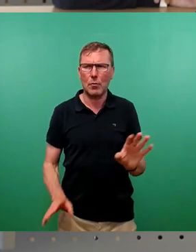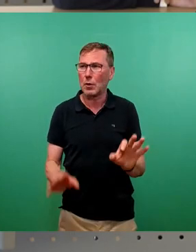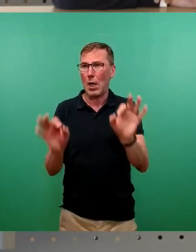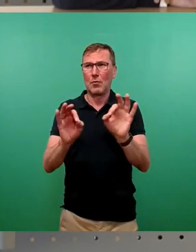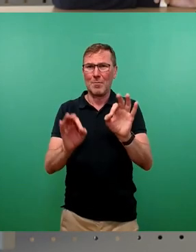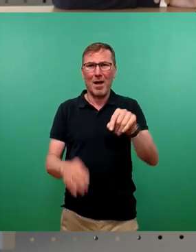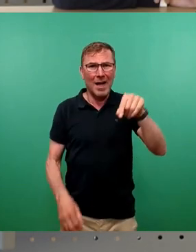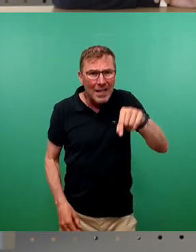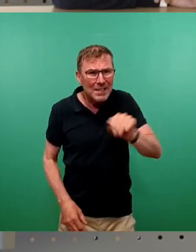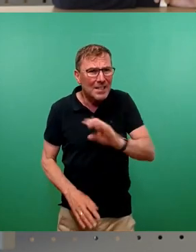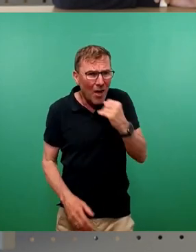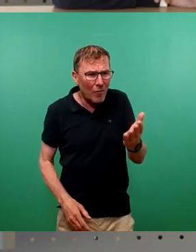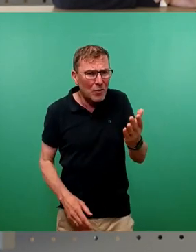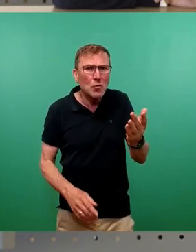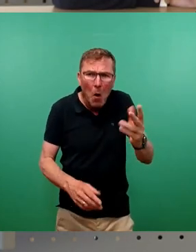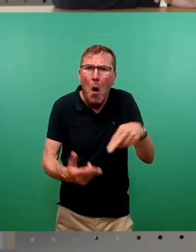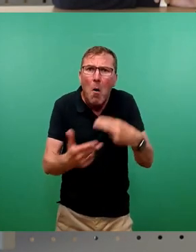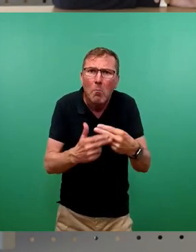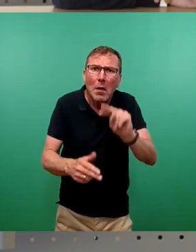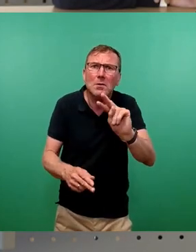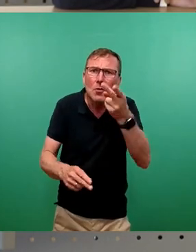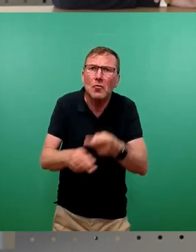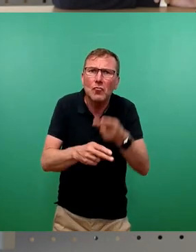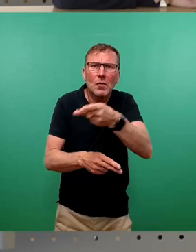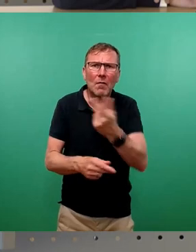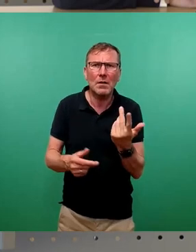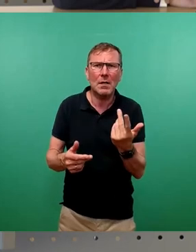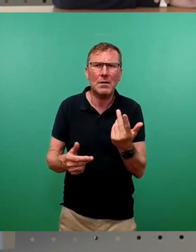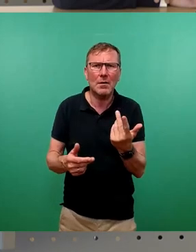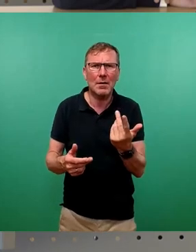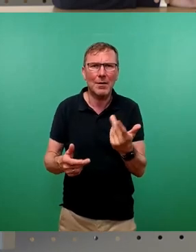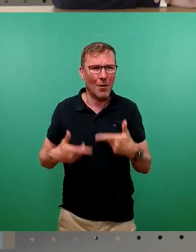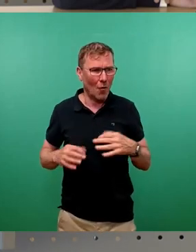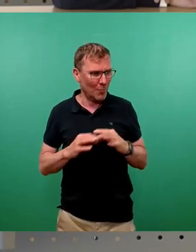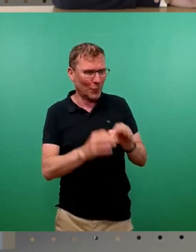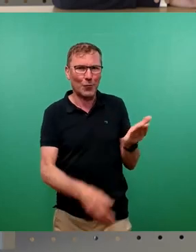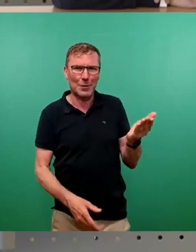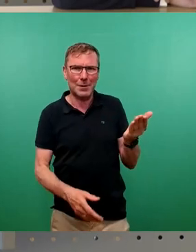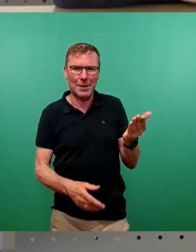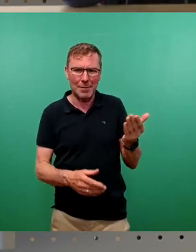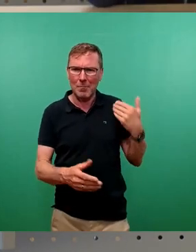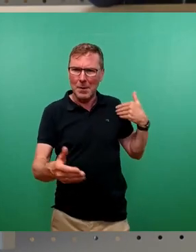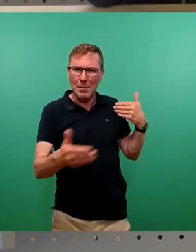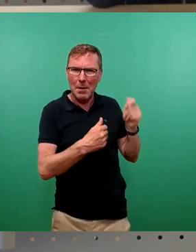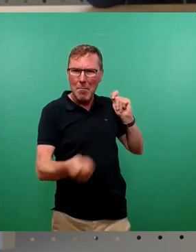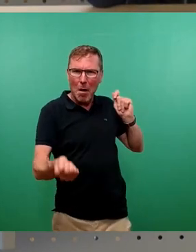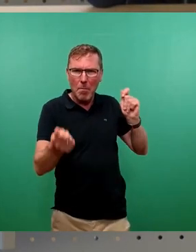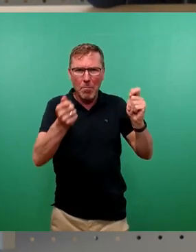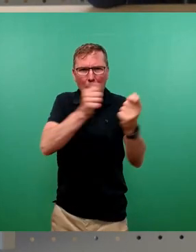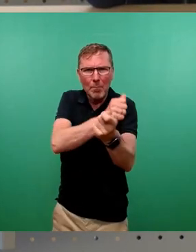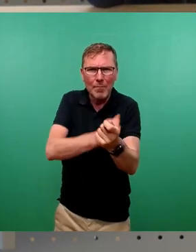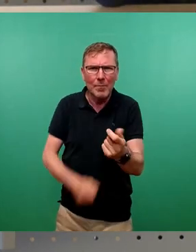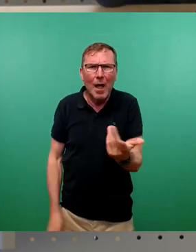plötzlich ist er geeignet zum Stellvertreter. Freue ich mich für Sie, dass das jetzt in ein paar Monaten sich gewechselt hat. Aber